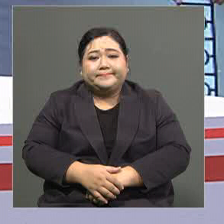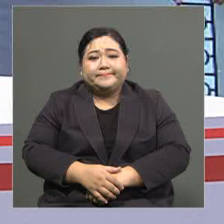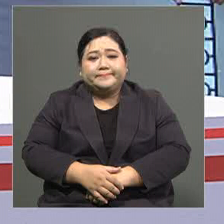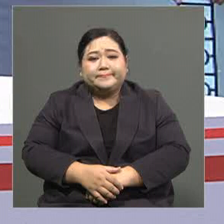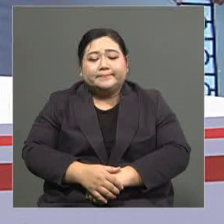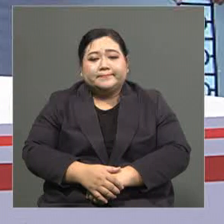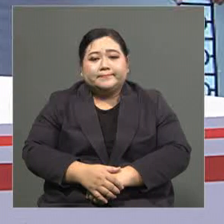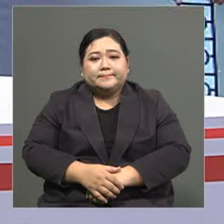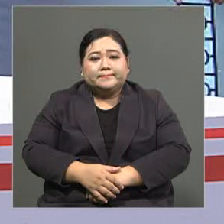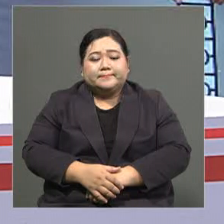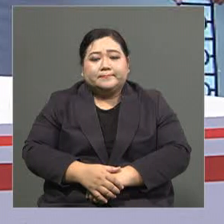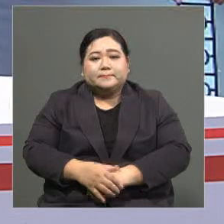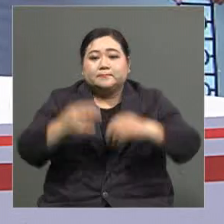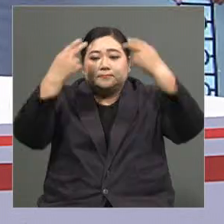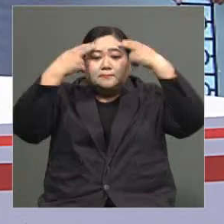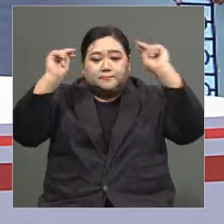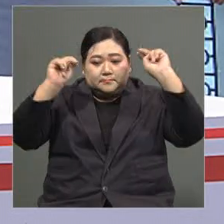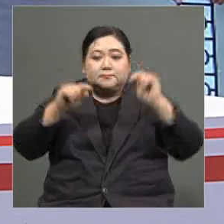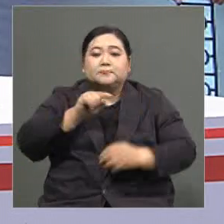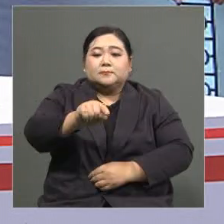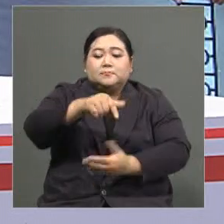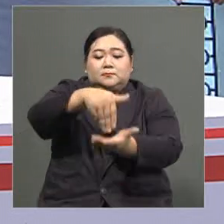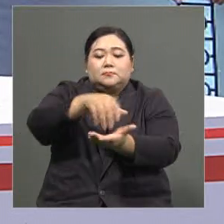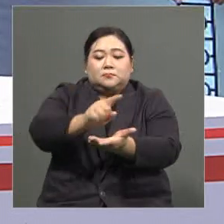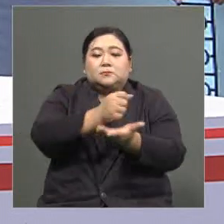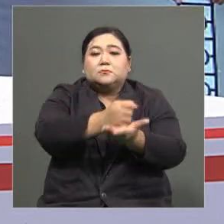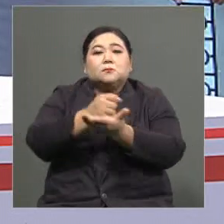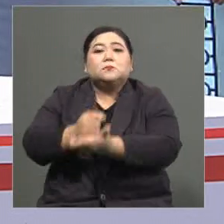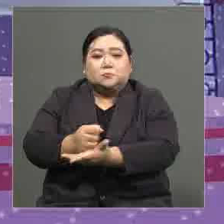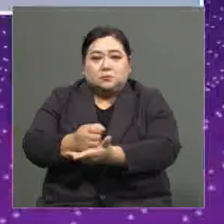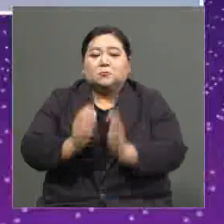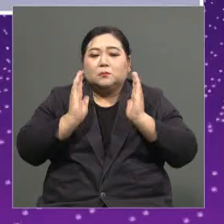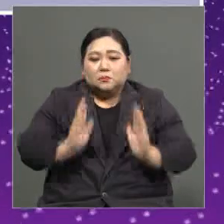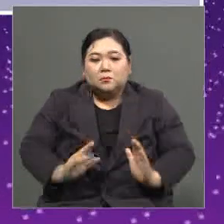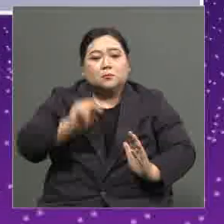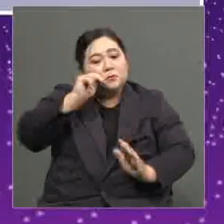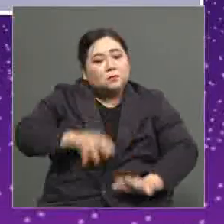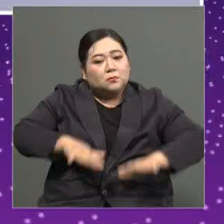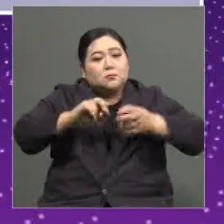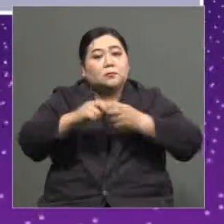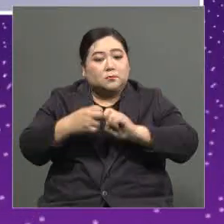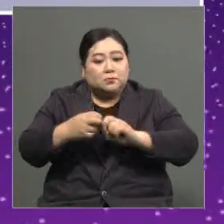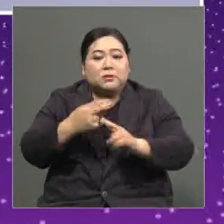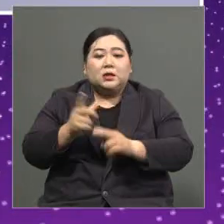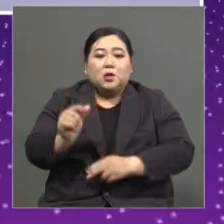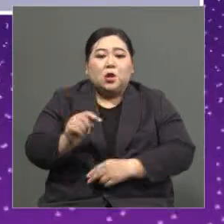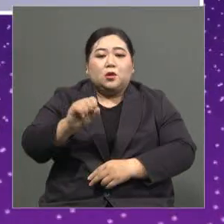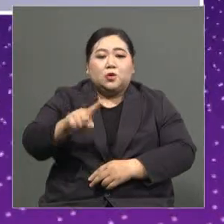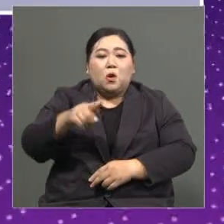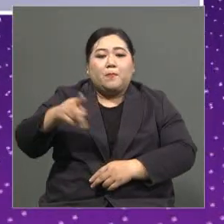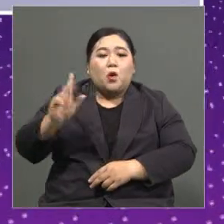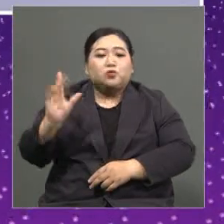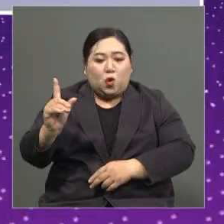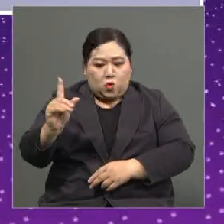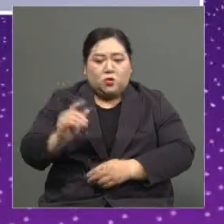นี้ทางท่านนายกรัฐมนตรีเองก็สั่งการศูนย์ปฏิบัติการช่วยเหลือผู้ประสบอุทกภัยวาตภัยและดินโคนถล่มหรือว่าสปชนะครับให้